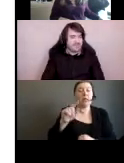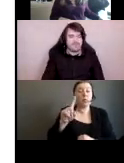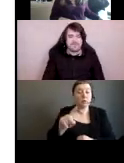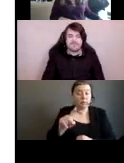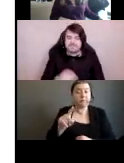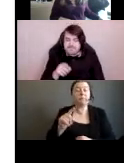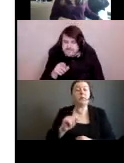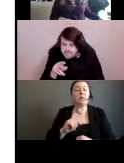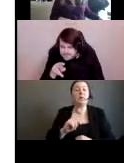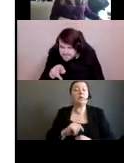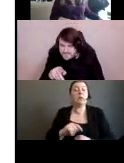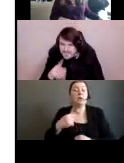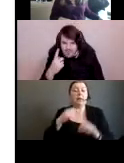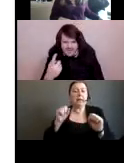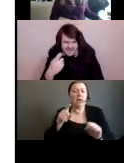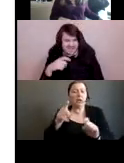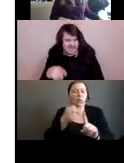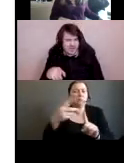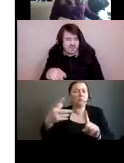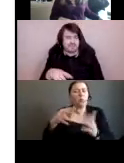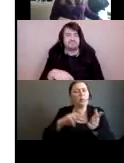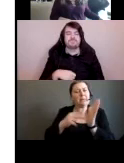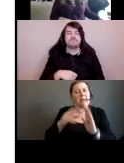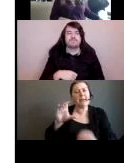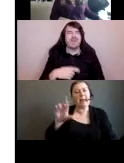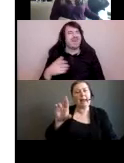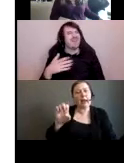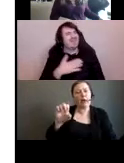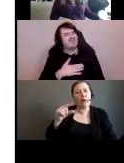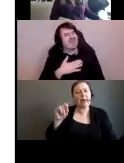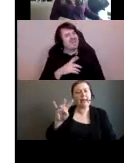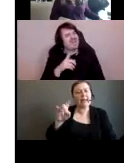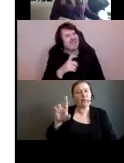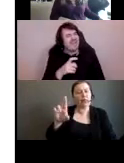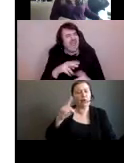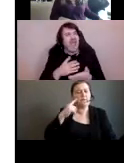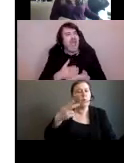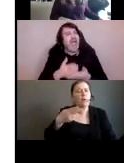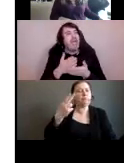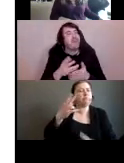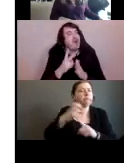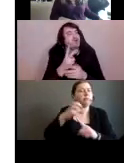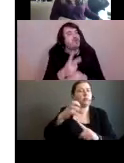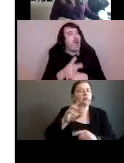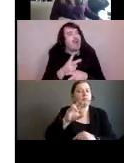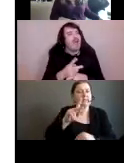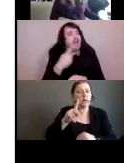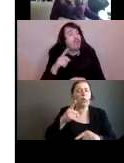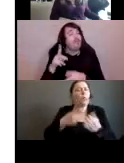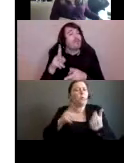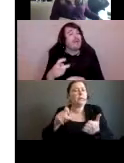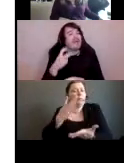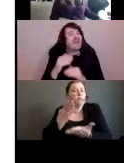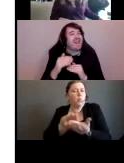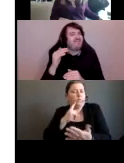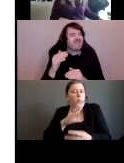On a une question ici. Pouvez-vous définir aide soignant pour personnes à risque élevé? Comment